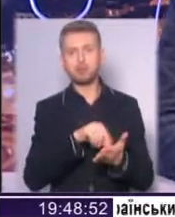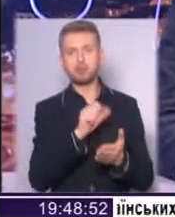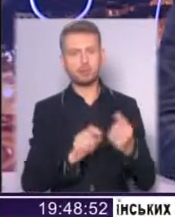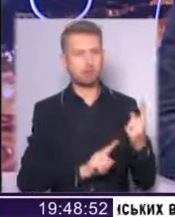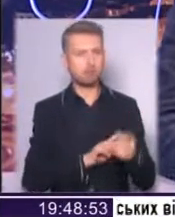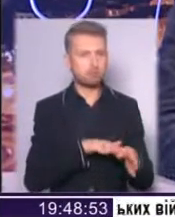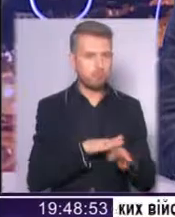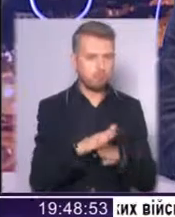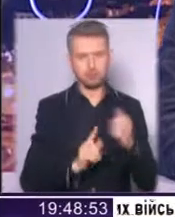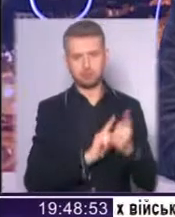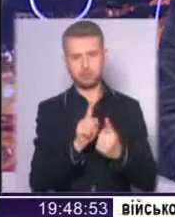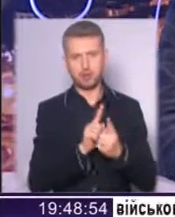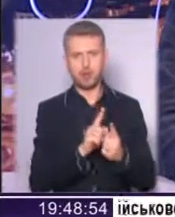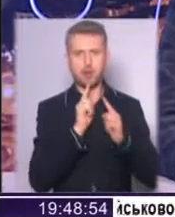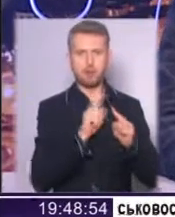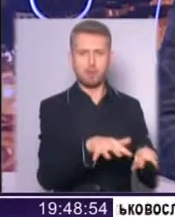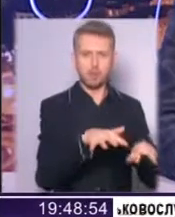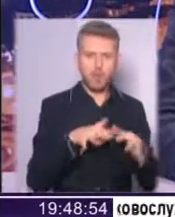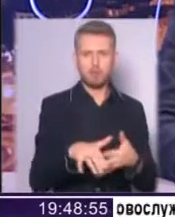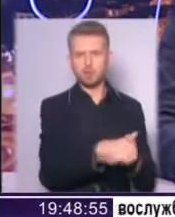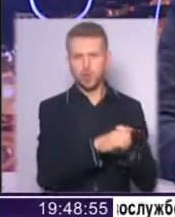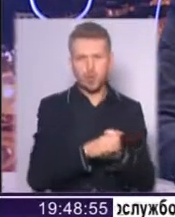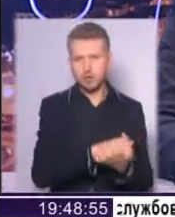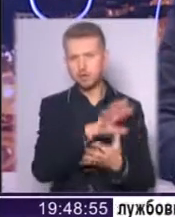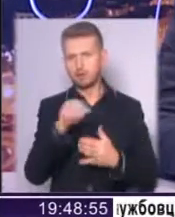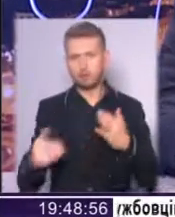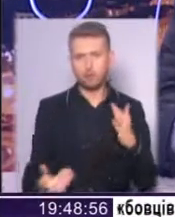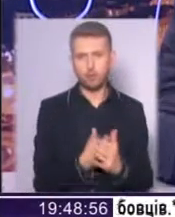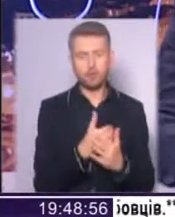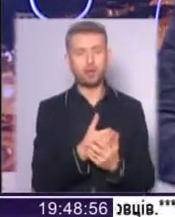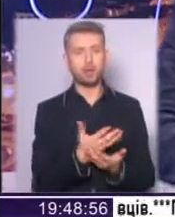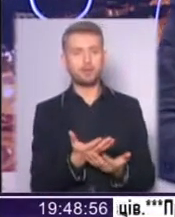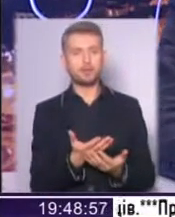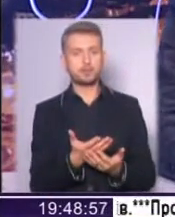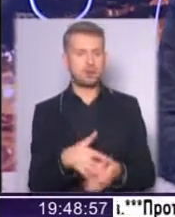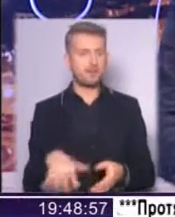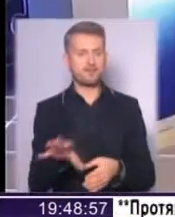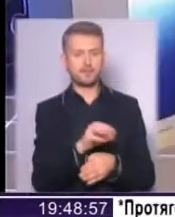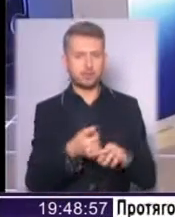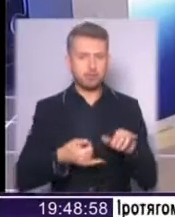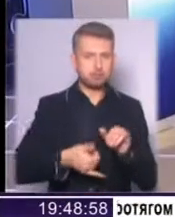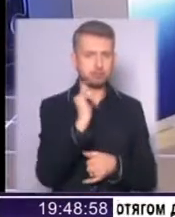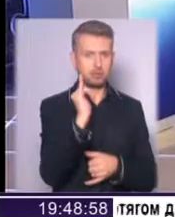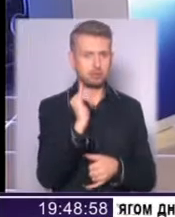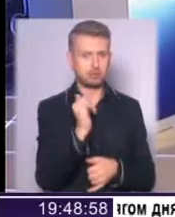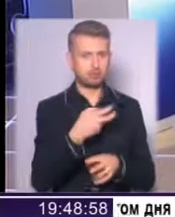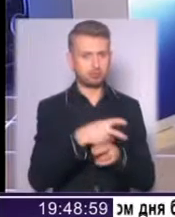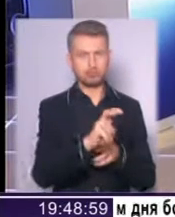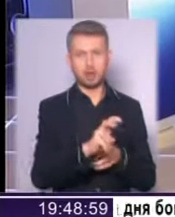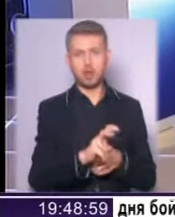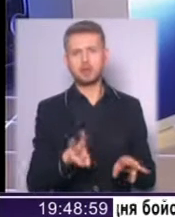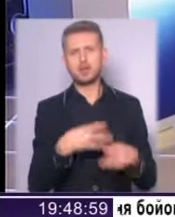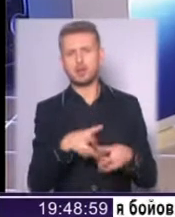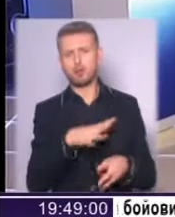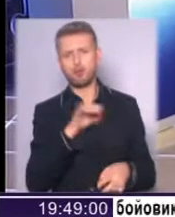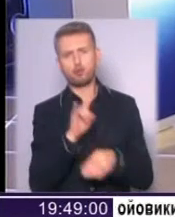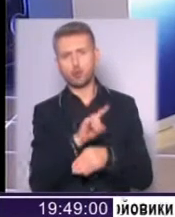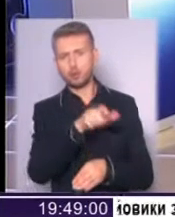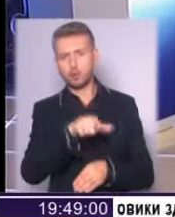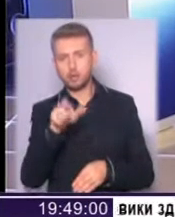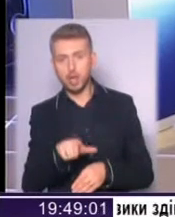свою кандидатуру запропонувати, але ми розуміємо, що хто готовий в таких умовах в тому парламенті брати, чи це буде вже новий парламент, ми